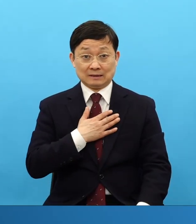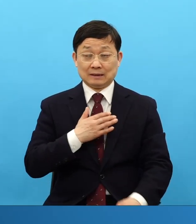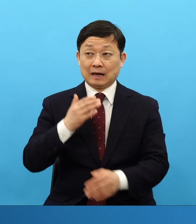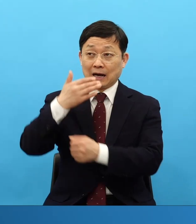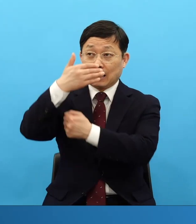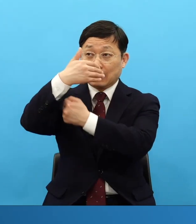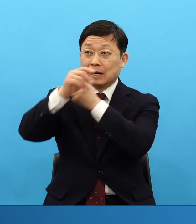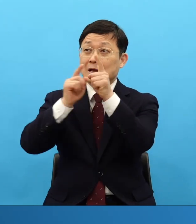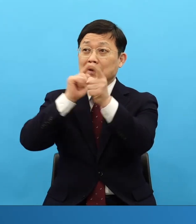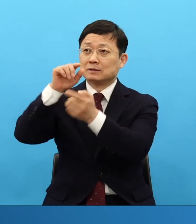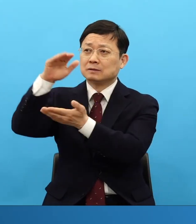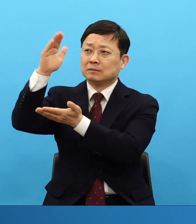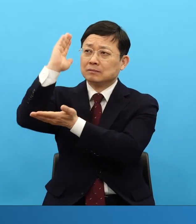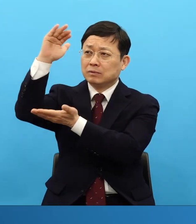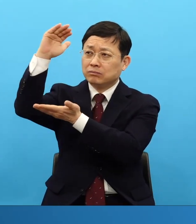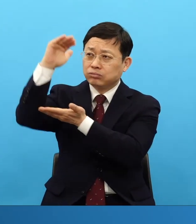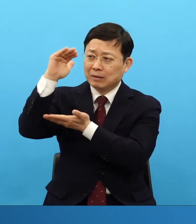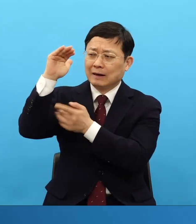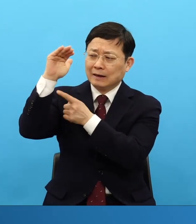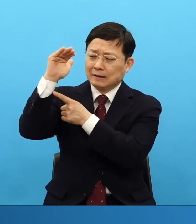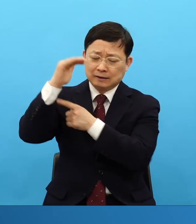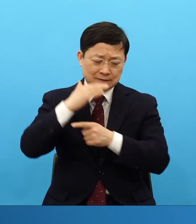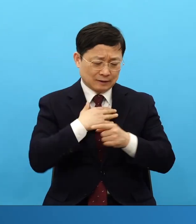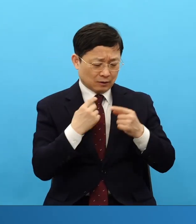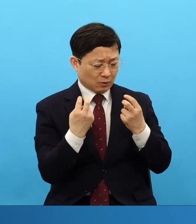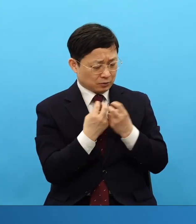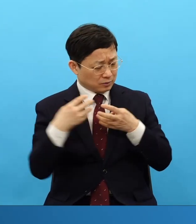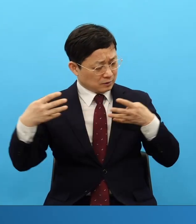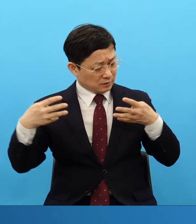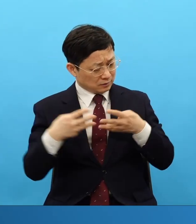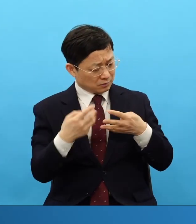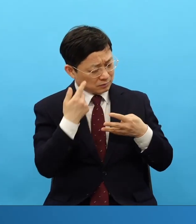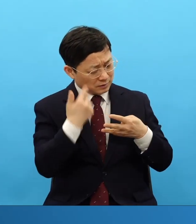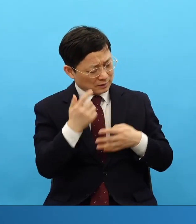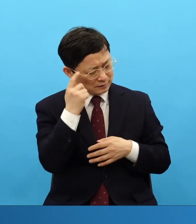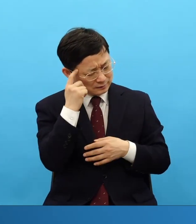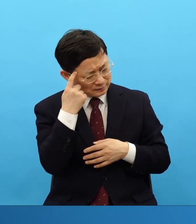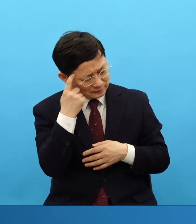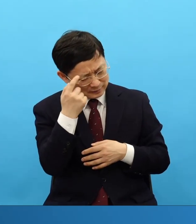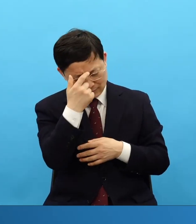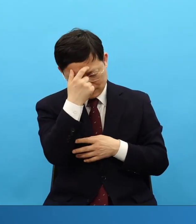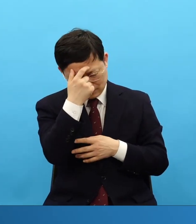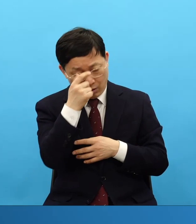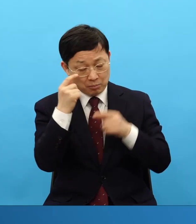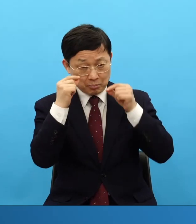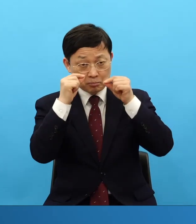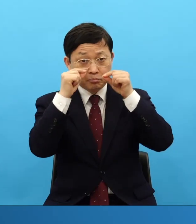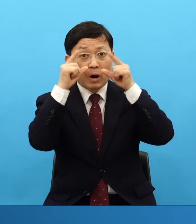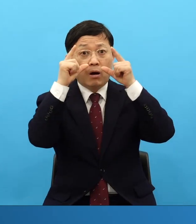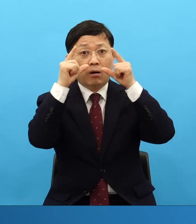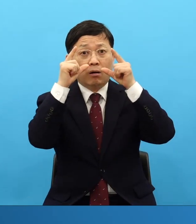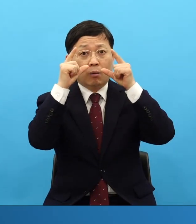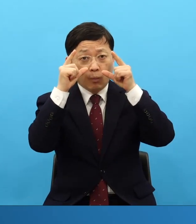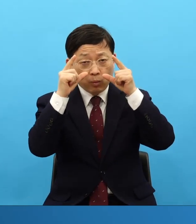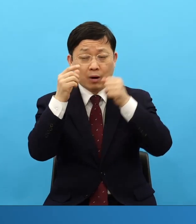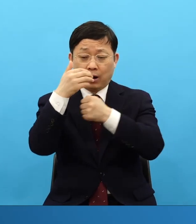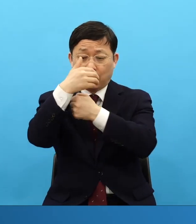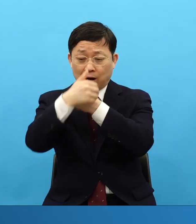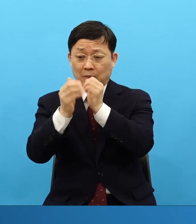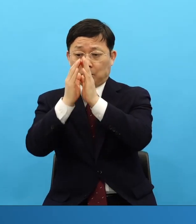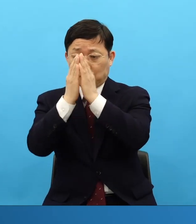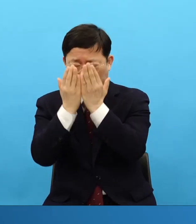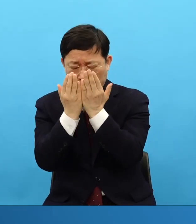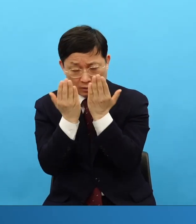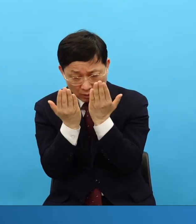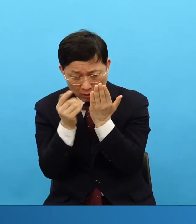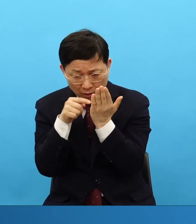I received all my answers in thinking about how can I apply this grace I 그렇게 received. 하니까 뭐가 깨달아지느냐? 성경에 있는 전도가 다락방이